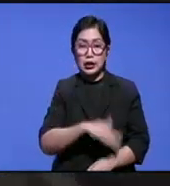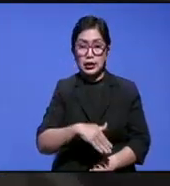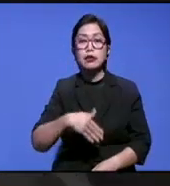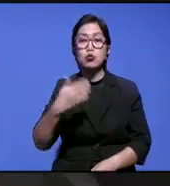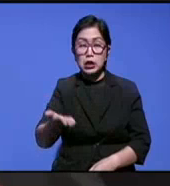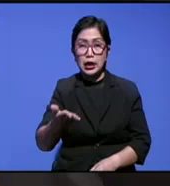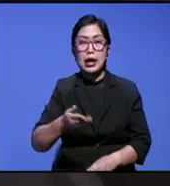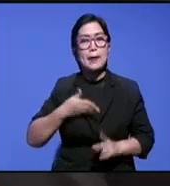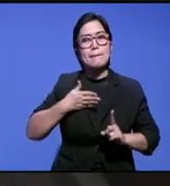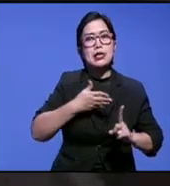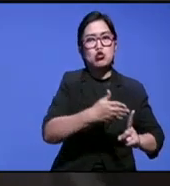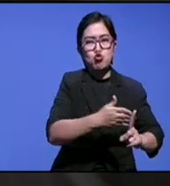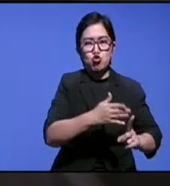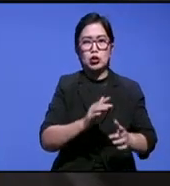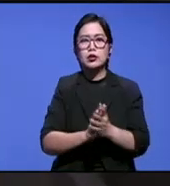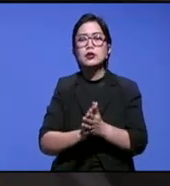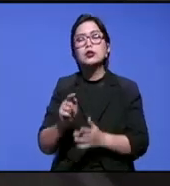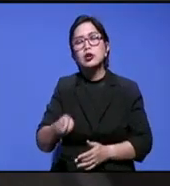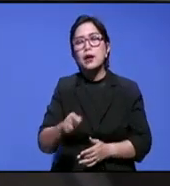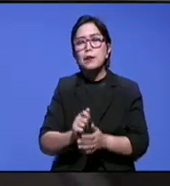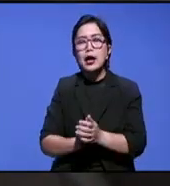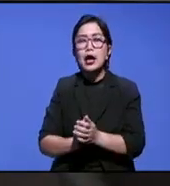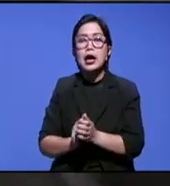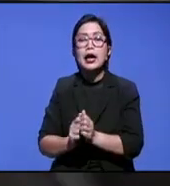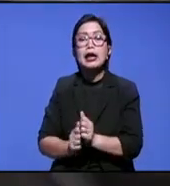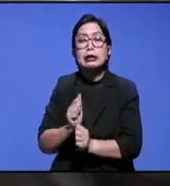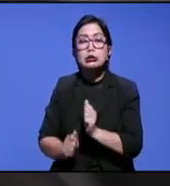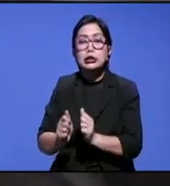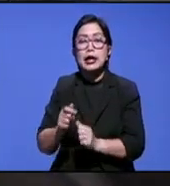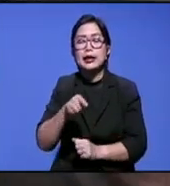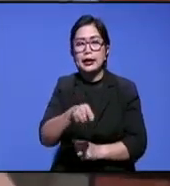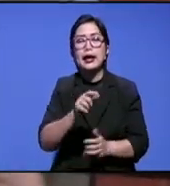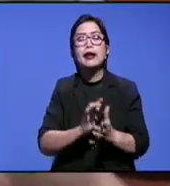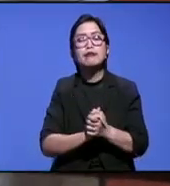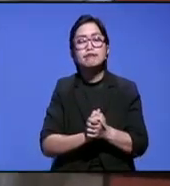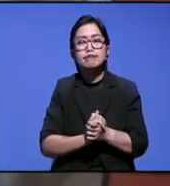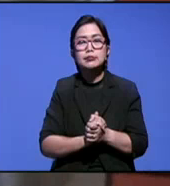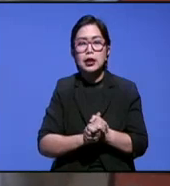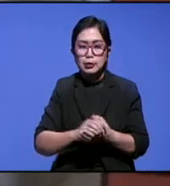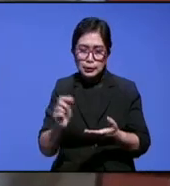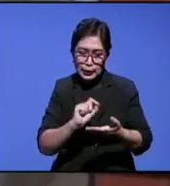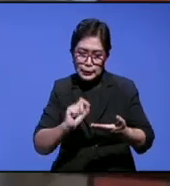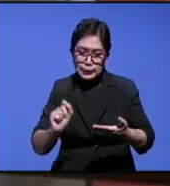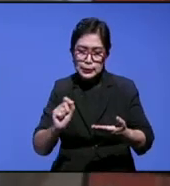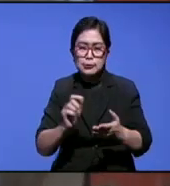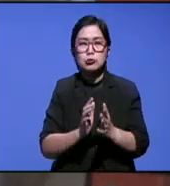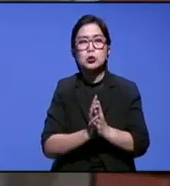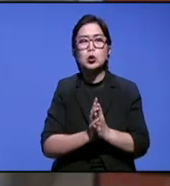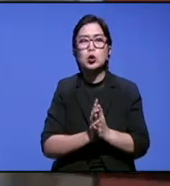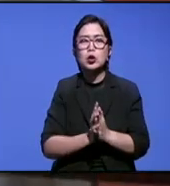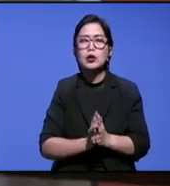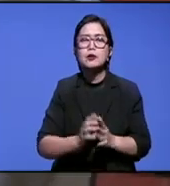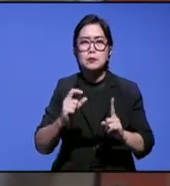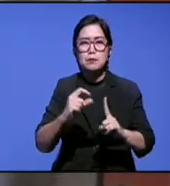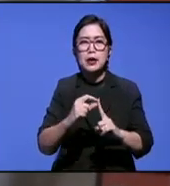dengan perjanjian kerja P3K. Ia tiba di lokasi tes di gedung SMKN 1 Kabupaten Sumenep hari ini